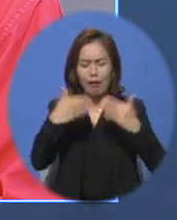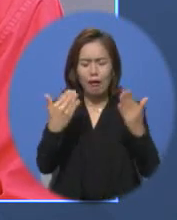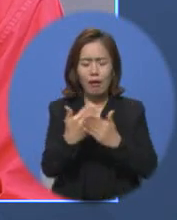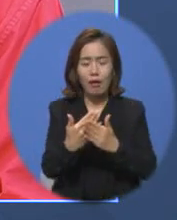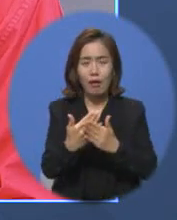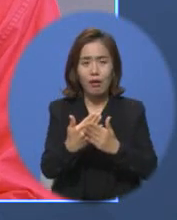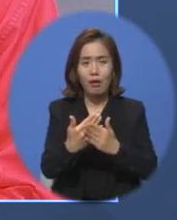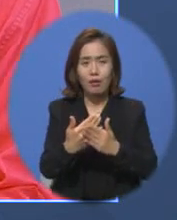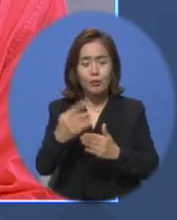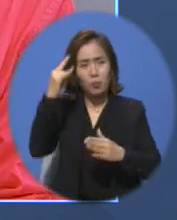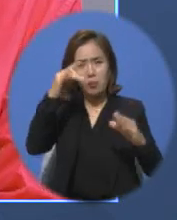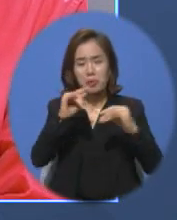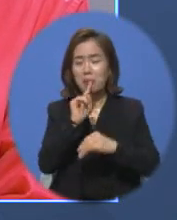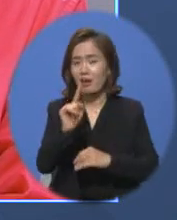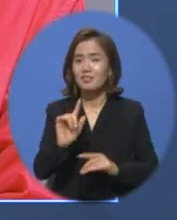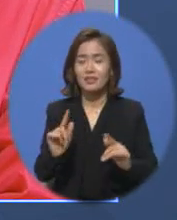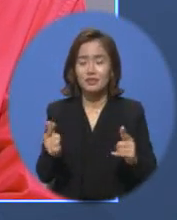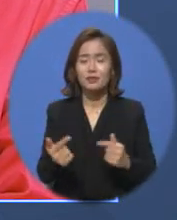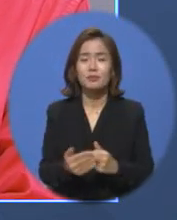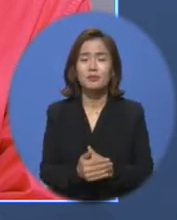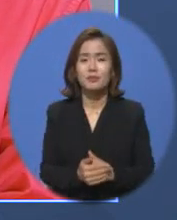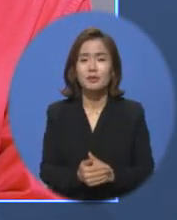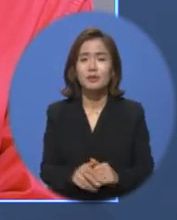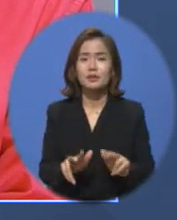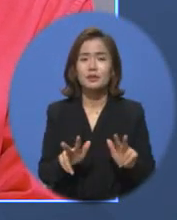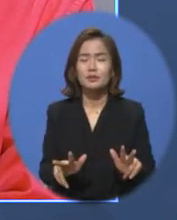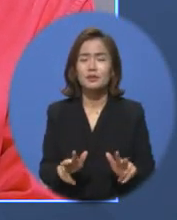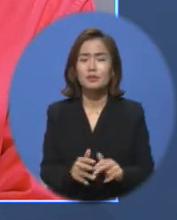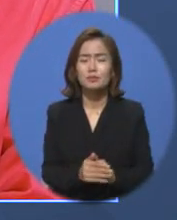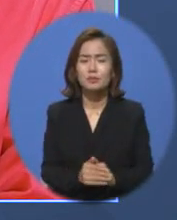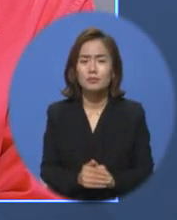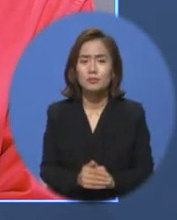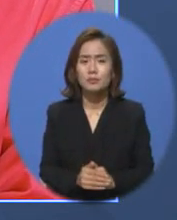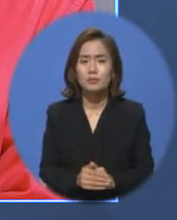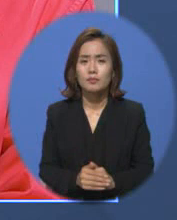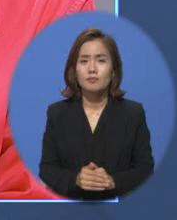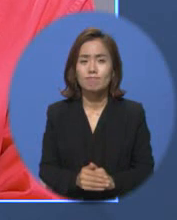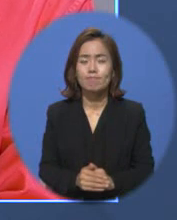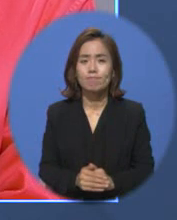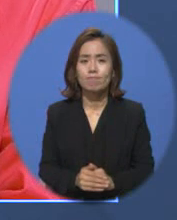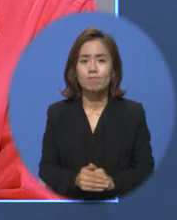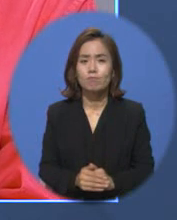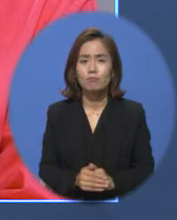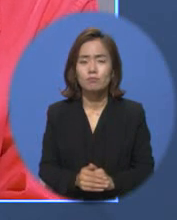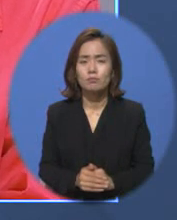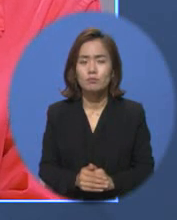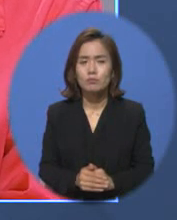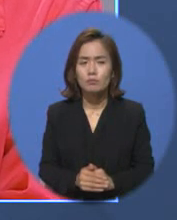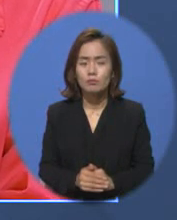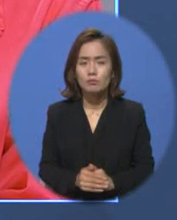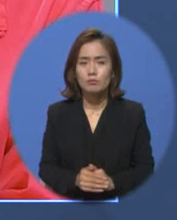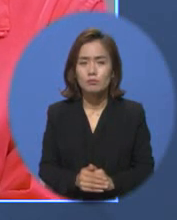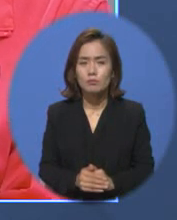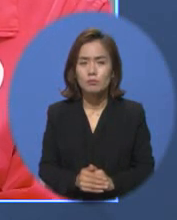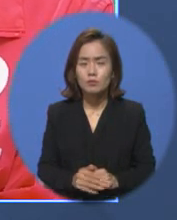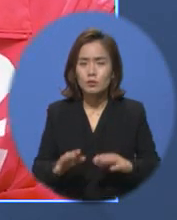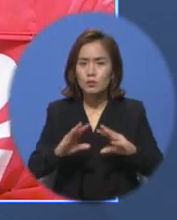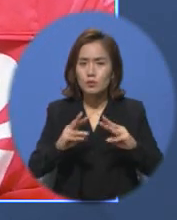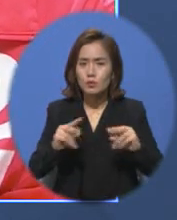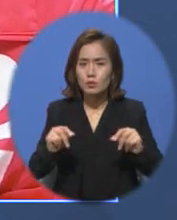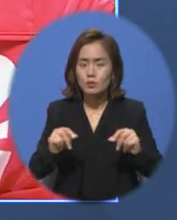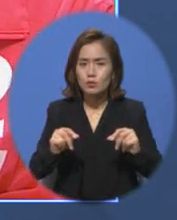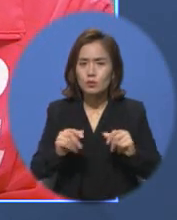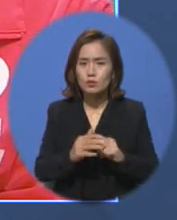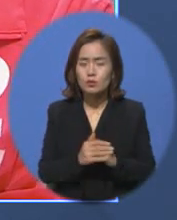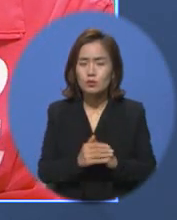모든것에동의하지않는사람의관점에서이야기하겠습니다. 말씀하신내용,즉 토지소유권에대한공공개념에관해서말씀드리겠습니다. 이것은공산당의개념